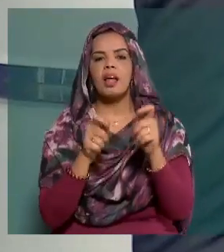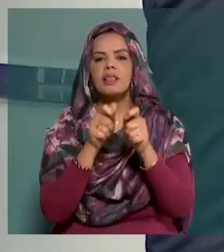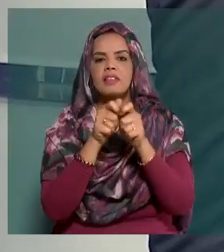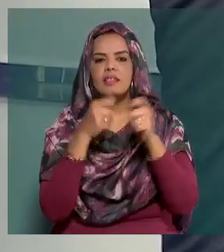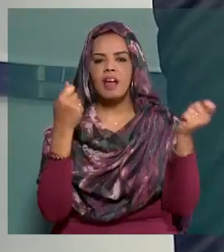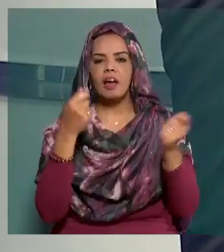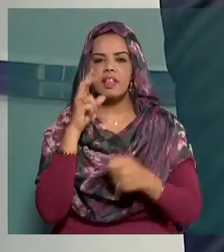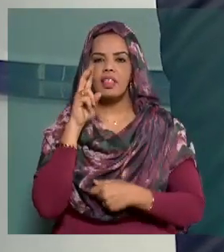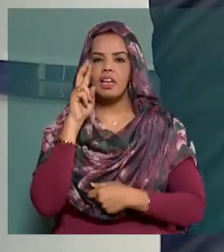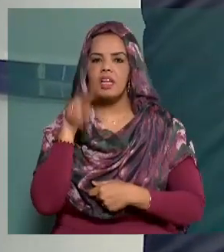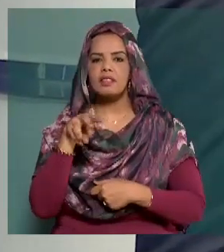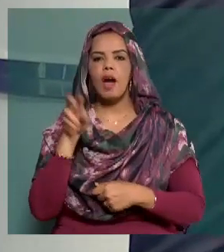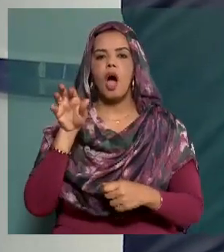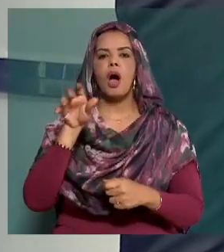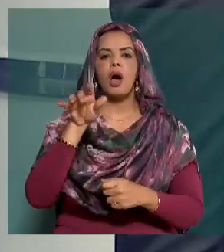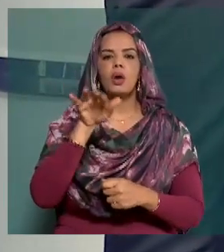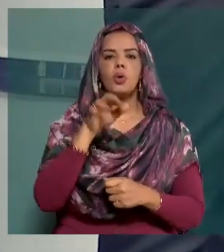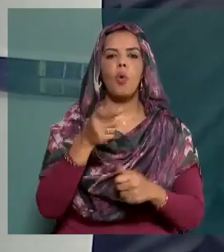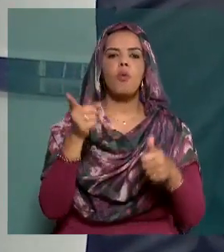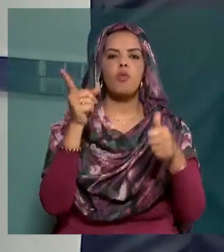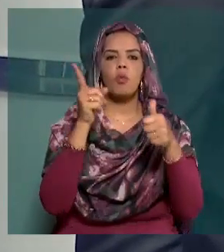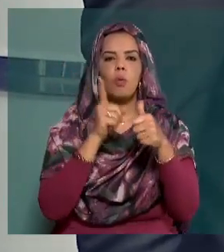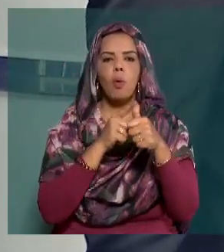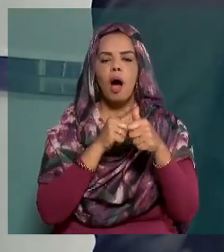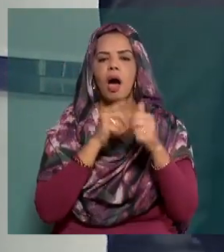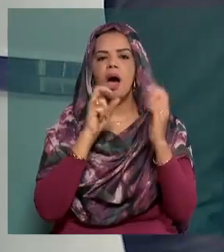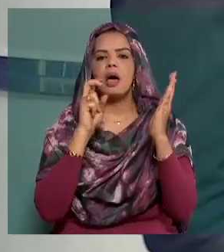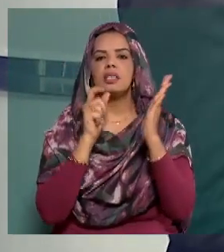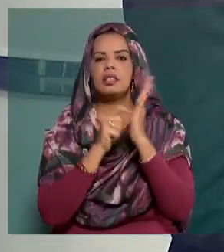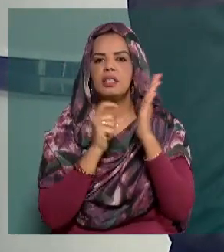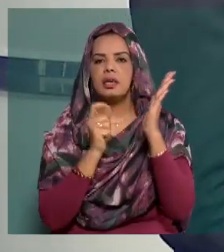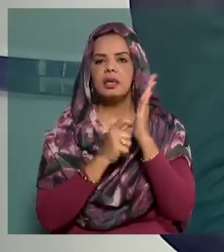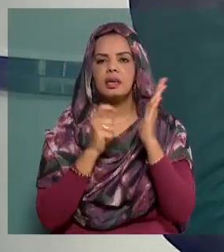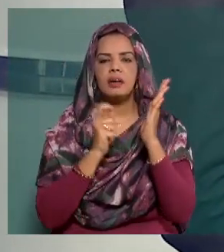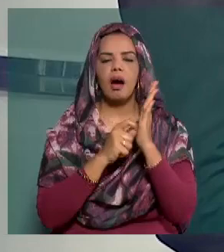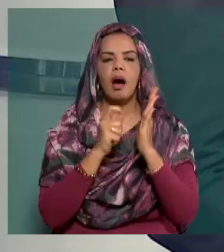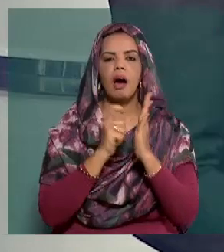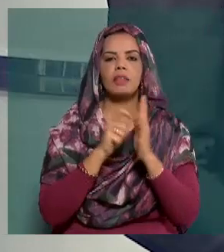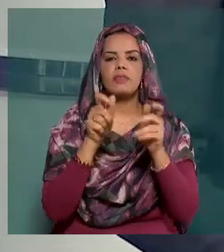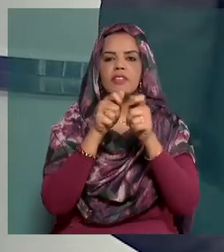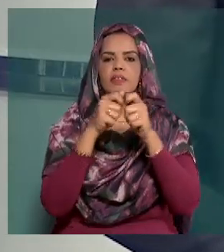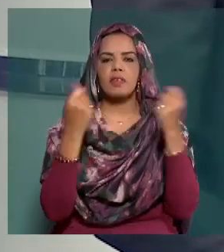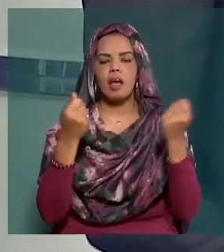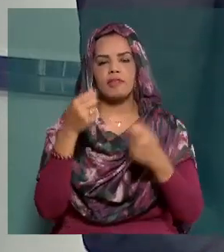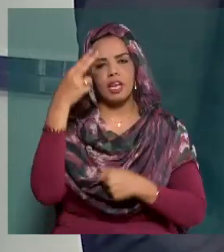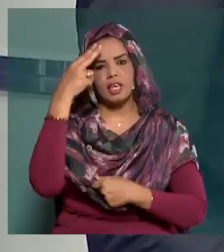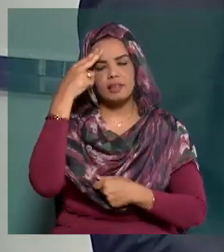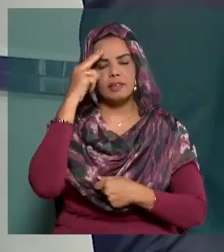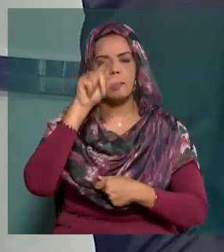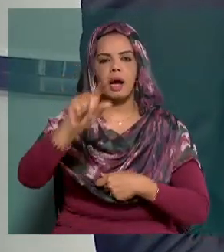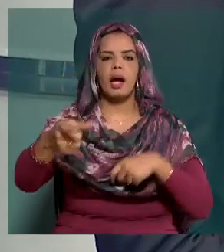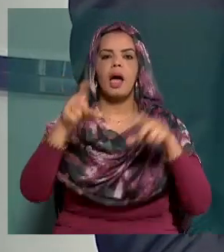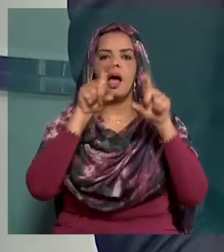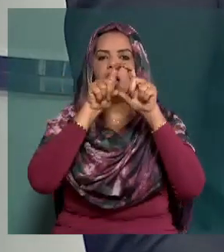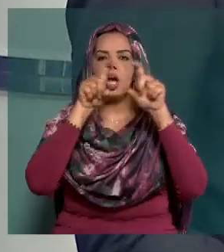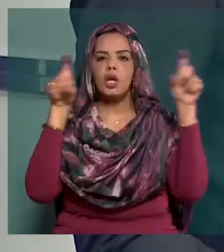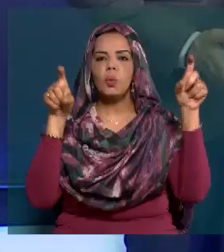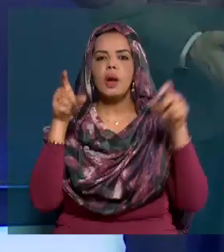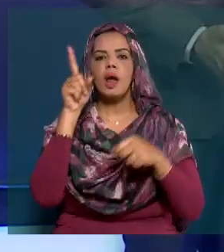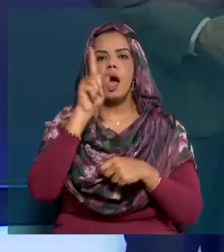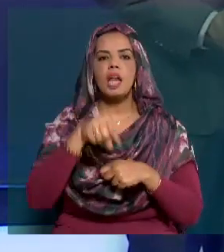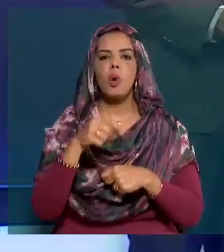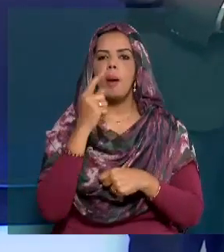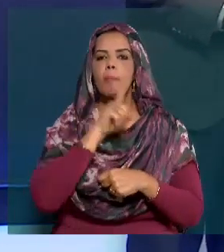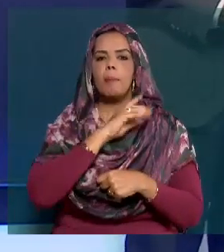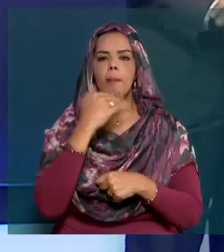الانتباه وزاوية حروف ونقاط مع الكاتب والصحفي النور أحمد النور، والتي عنونها هذا اليوم لا